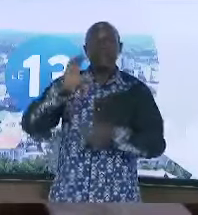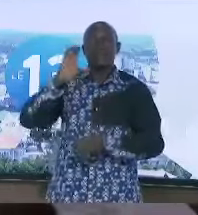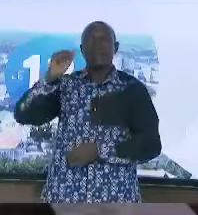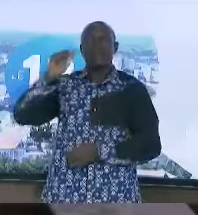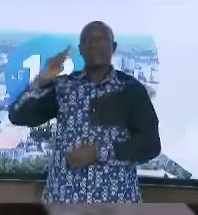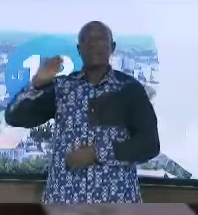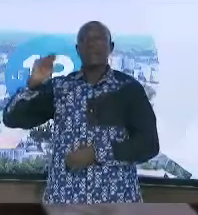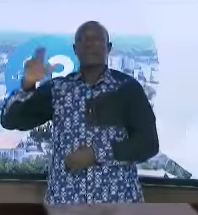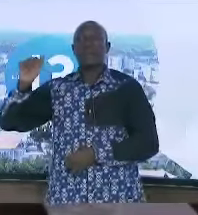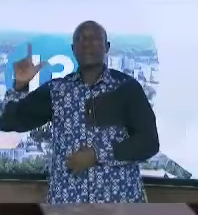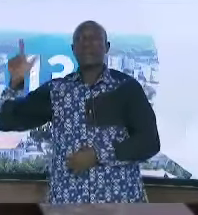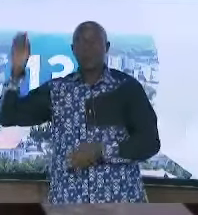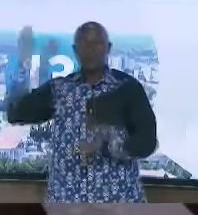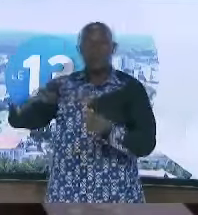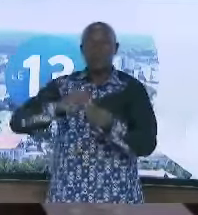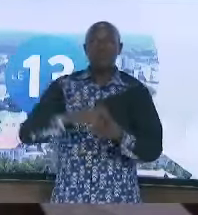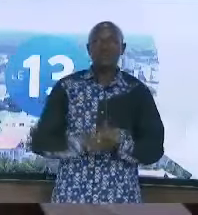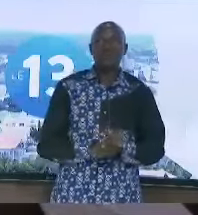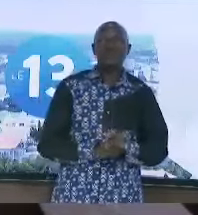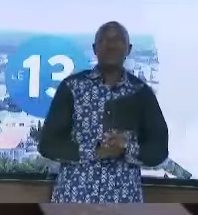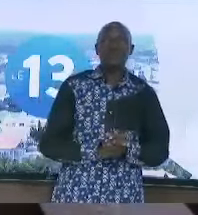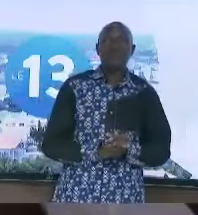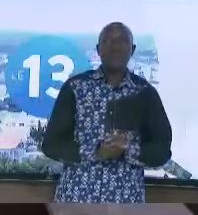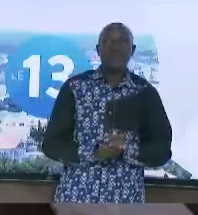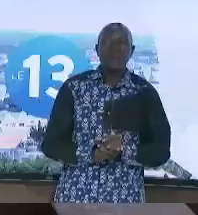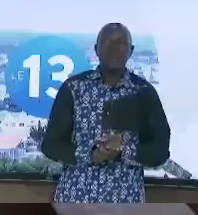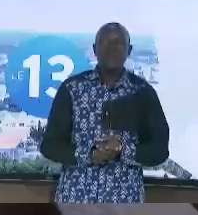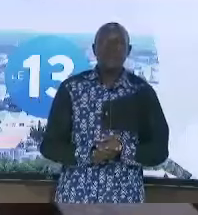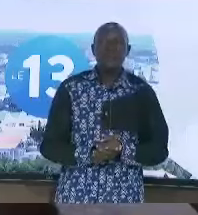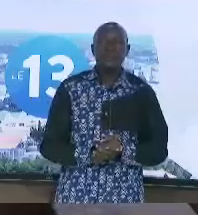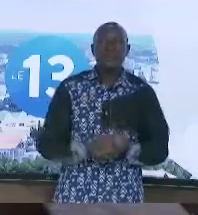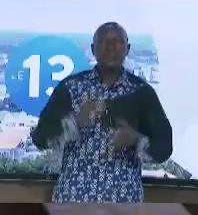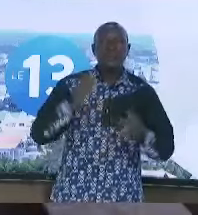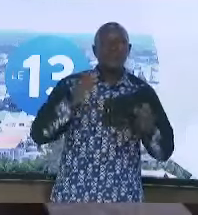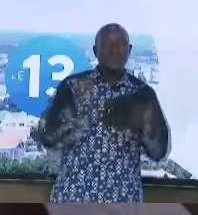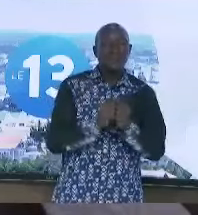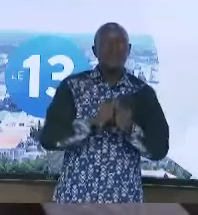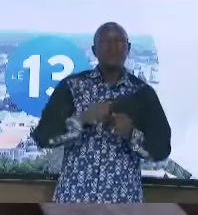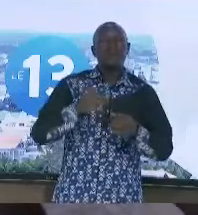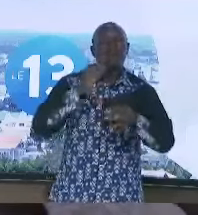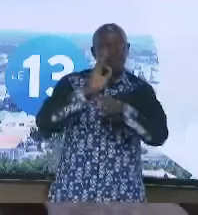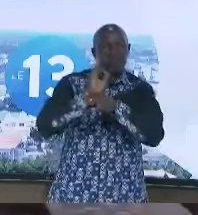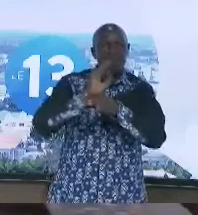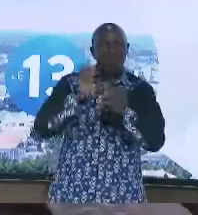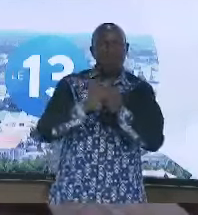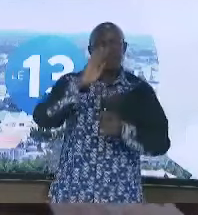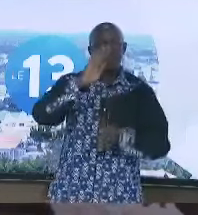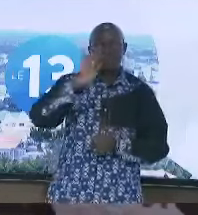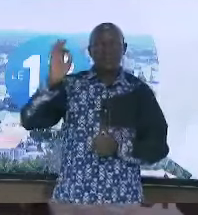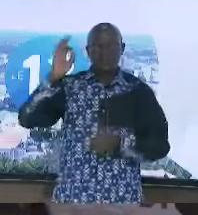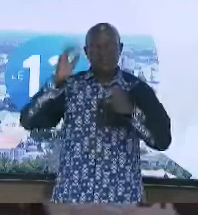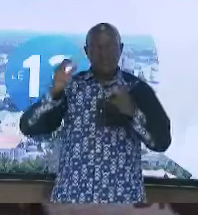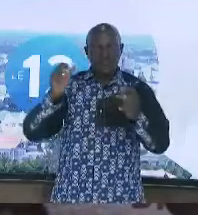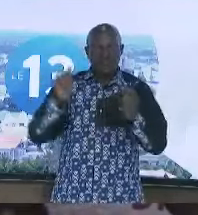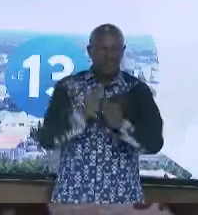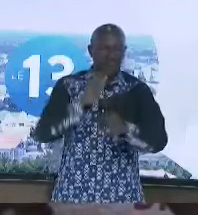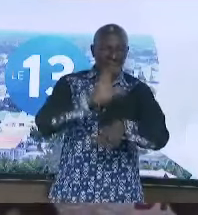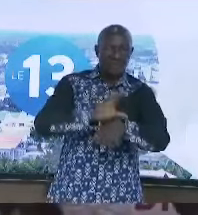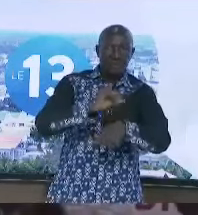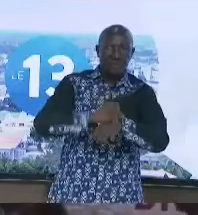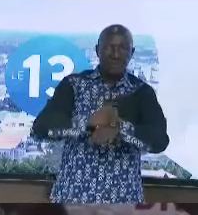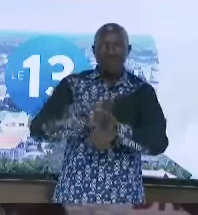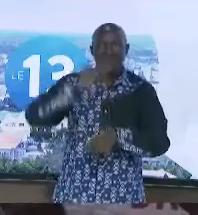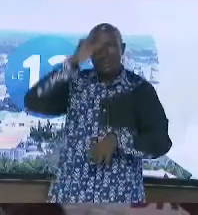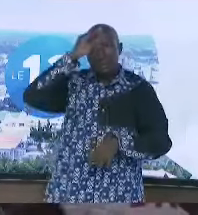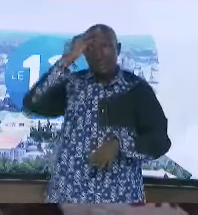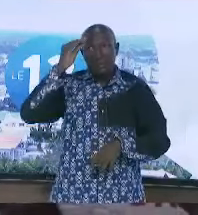dimension internationale, parce que vous avez des acteurs du Burkina, de la Côte d'Ivoire, de Dom Dom. Donc c'est un peu